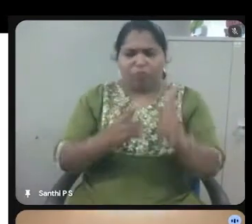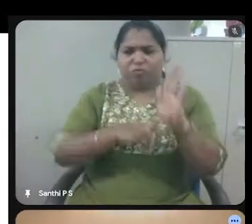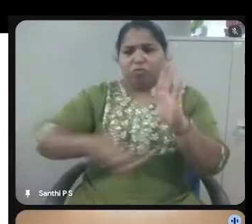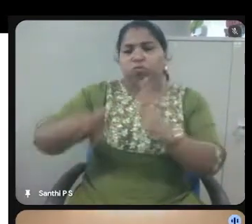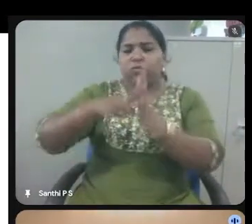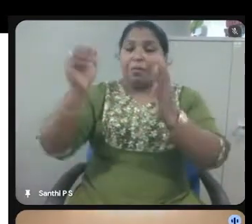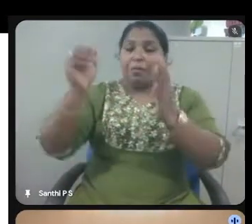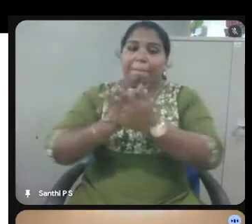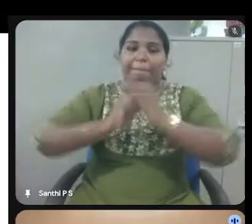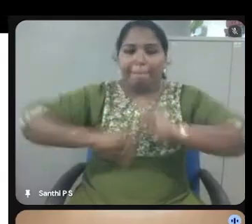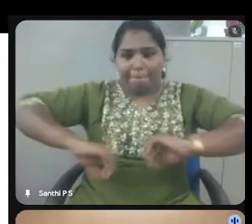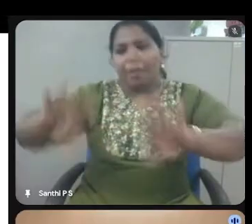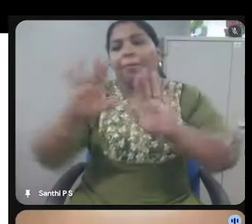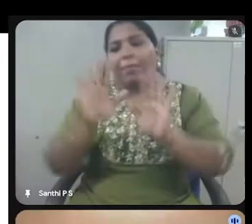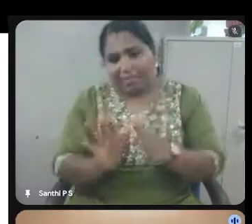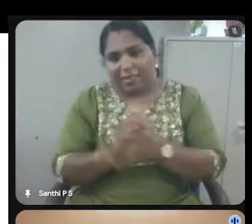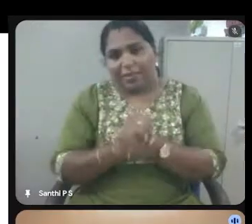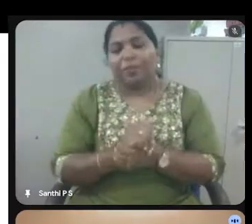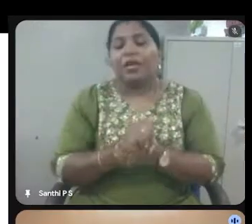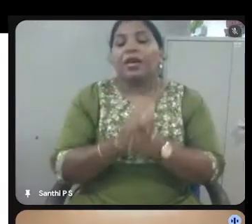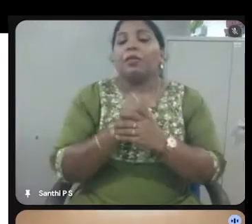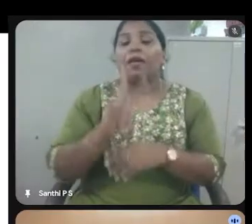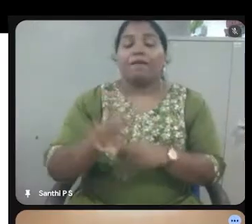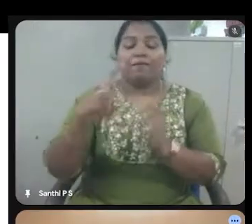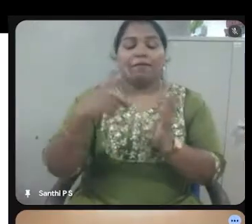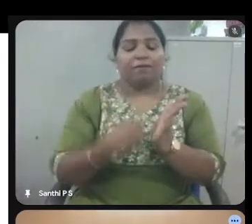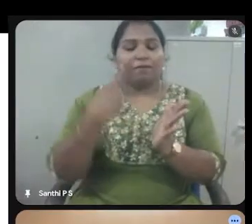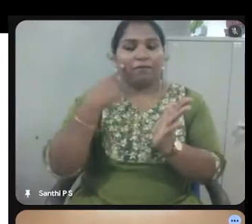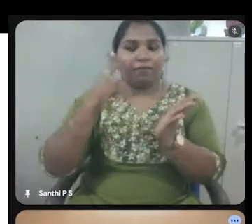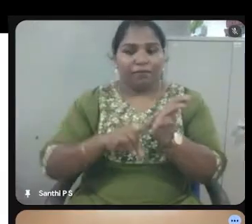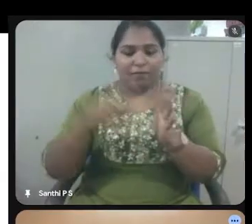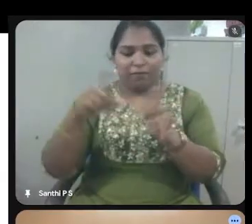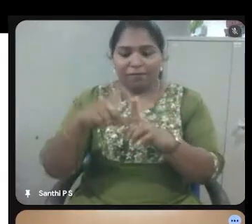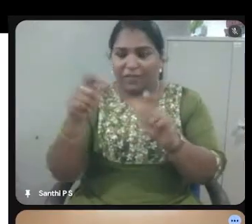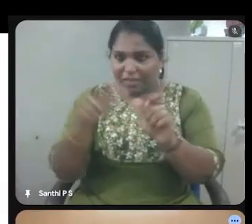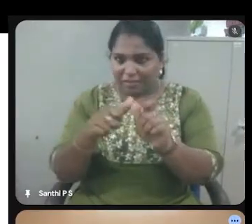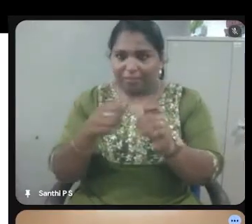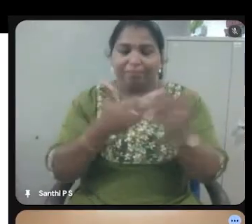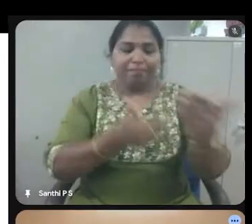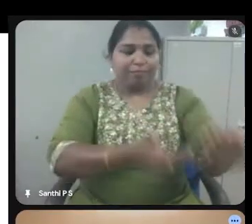നിഡാസിലേക്ക് സ്വാഗതം ചെയ്യുന്നു. വെൽക്കം വൃന്ദ.